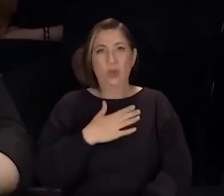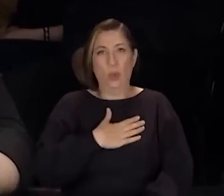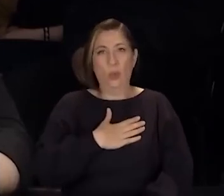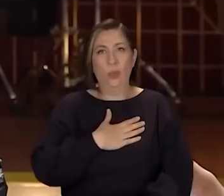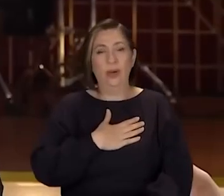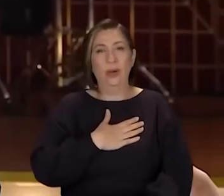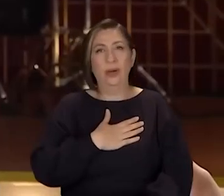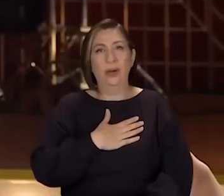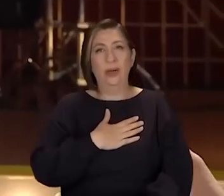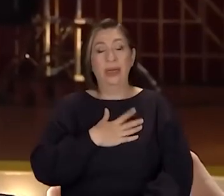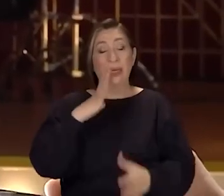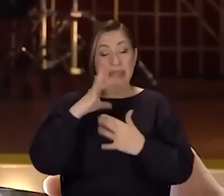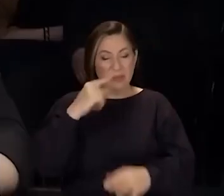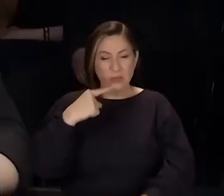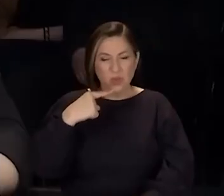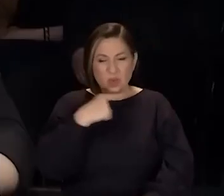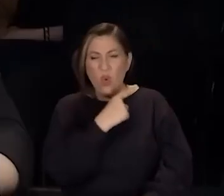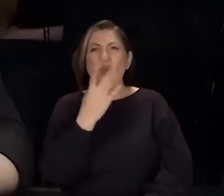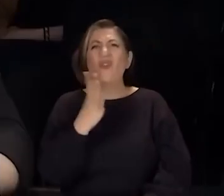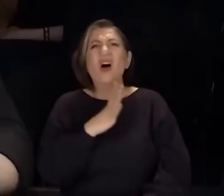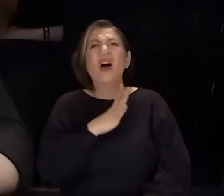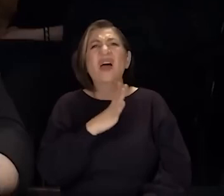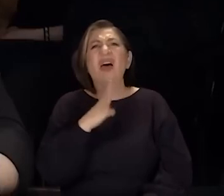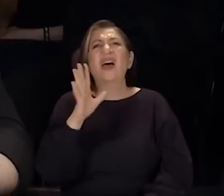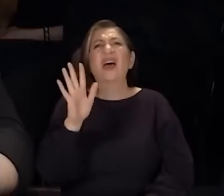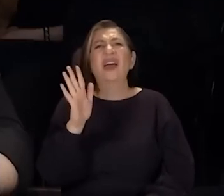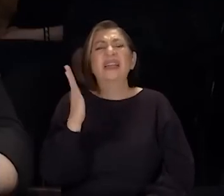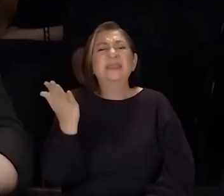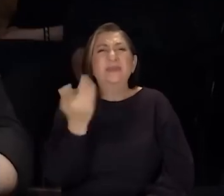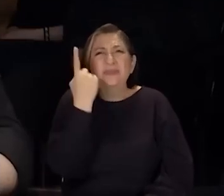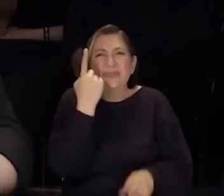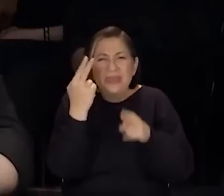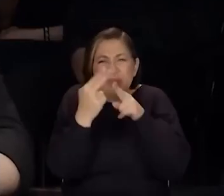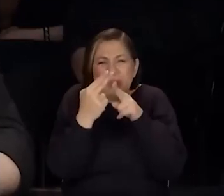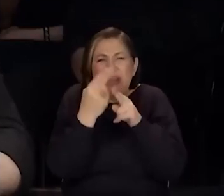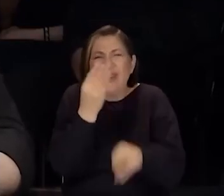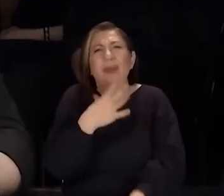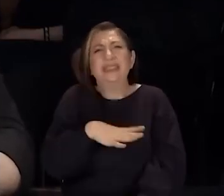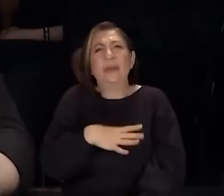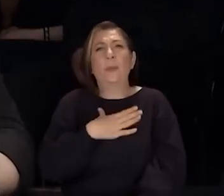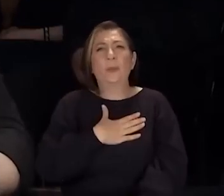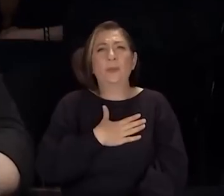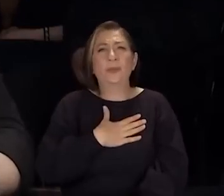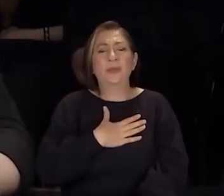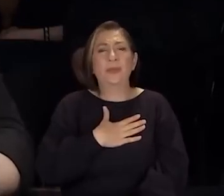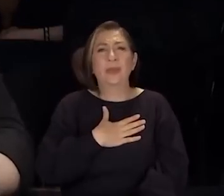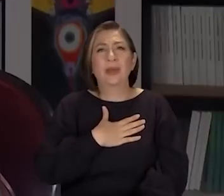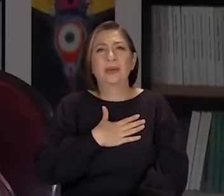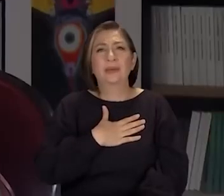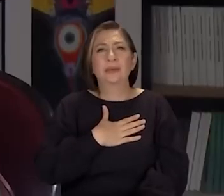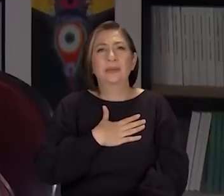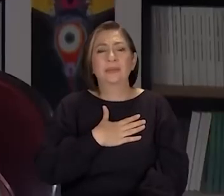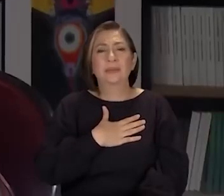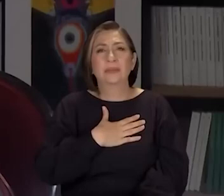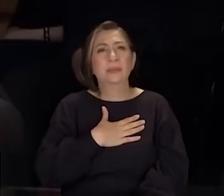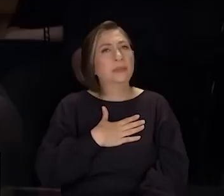Çünkü insan zorlanıyor. Çünkü şöyle bir küçük bir anekdot anlatayım. Şeyde,